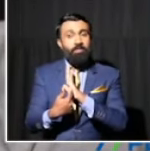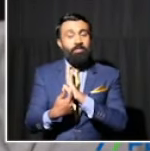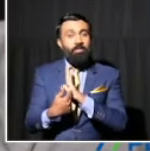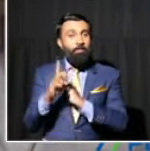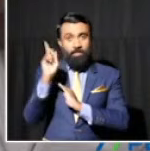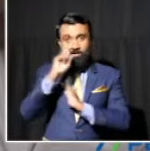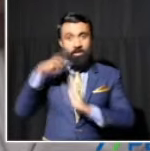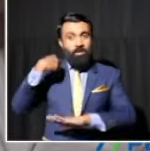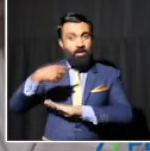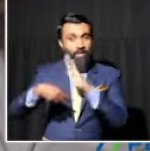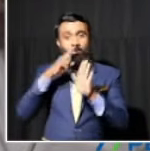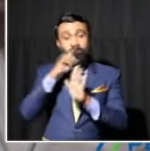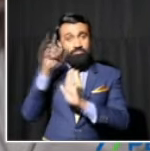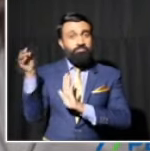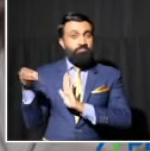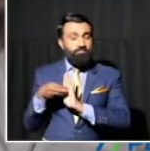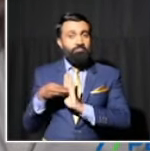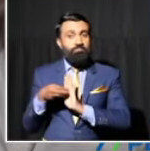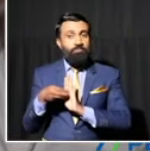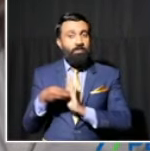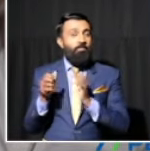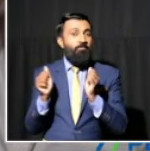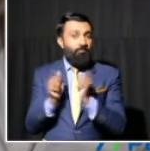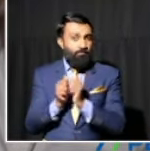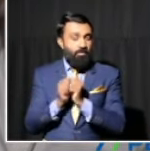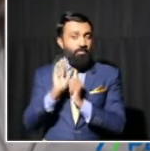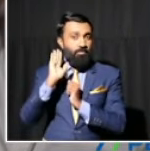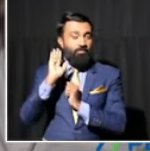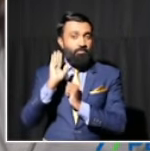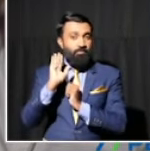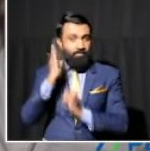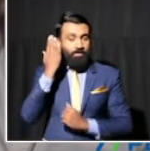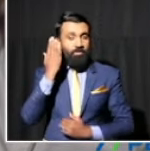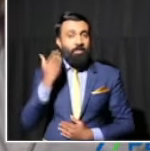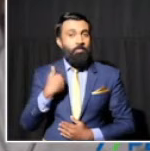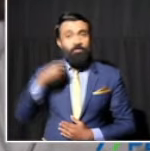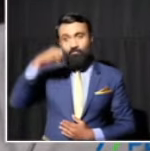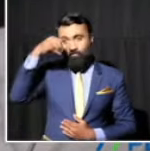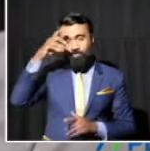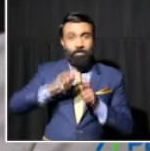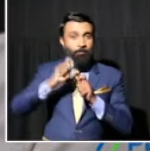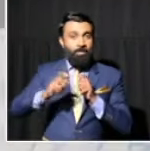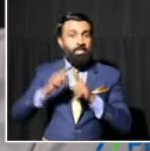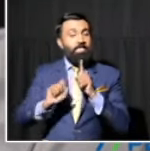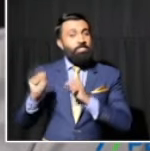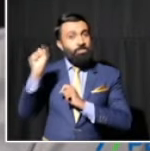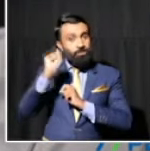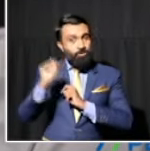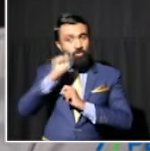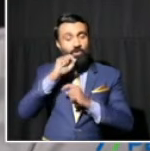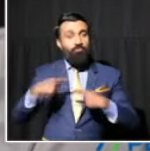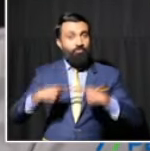වතාවට ලංකාවට ඇවිල්ලා තියෙන්නේ. ඒත් මේක කරන්න විශේෂයෙන්ම අපේ විදුලි බල මණ්ඩලයේ ඉංජිනේරුවරු බොහෝ දෙනෙක් විරුද්ධ